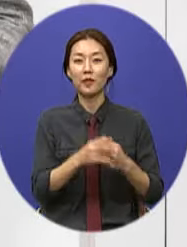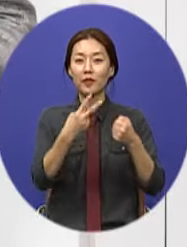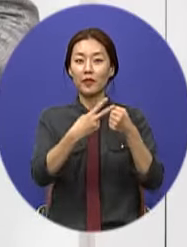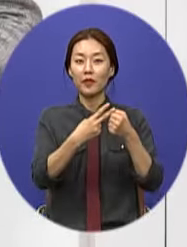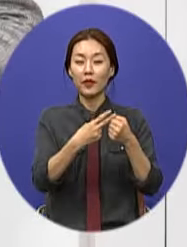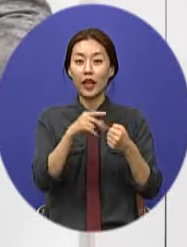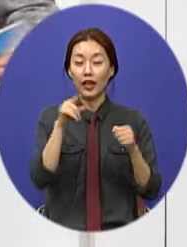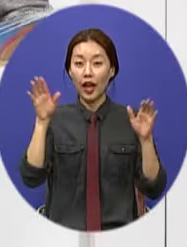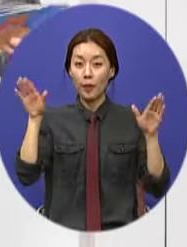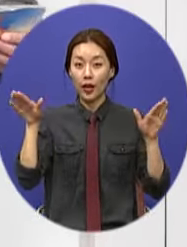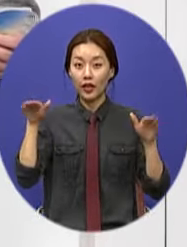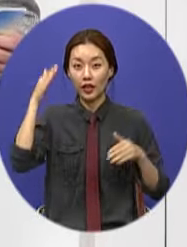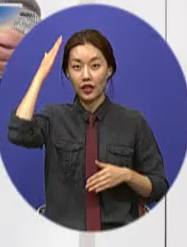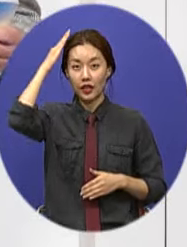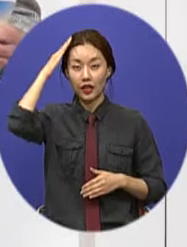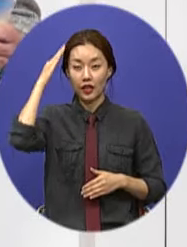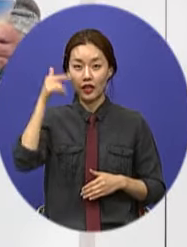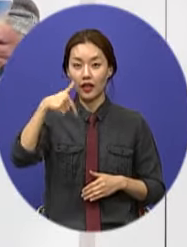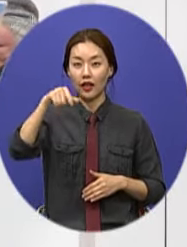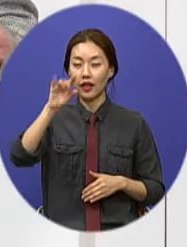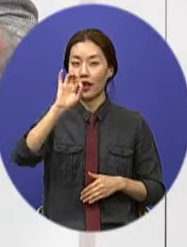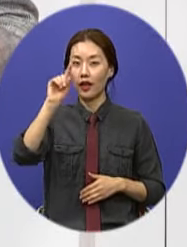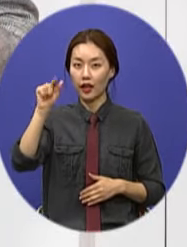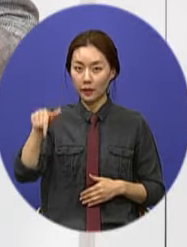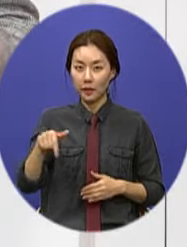2번 까마귀. 까마귀는